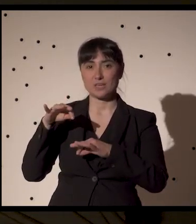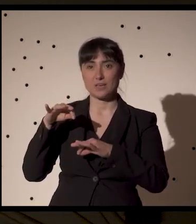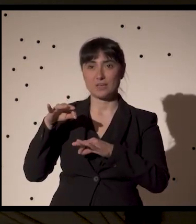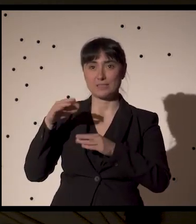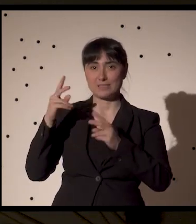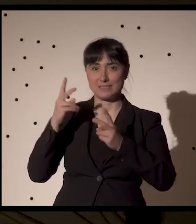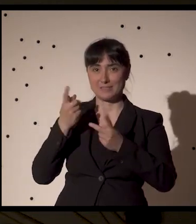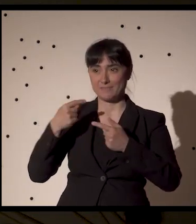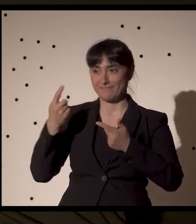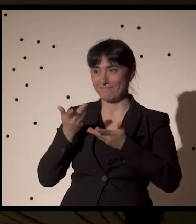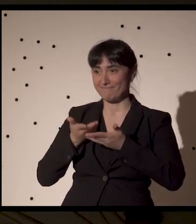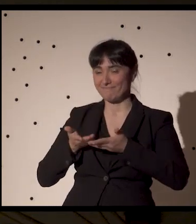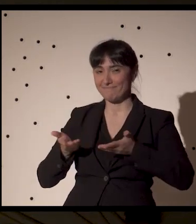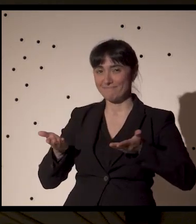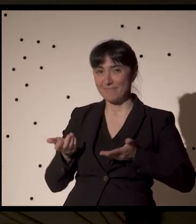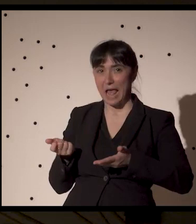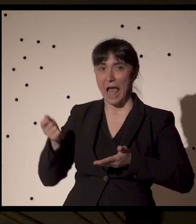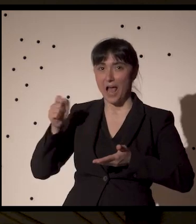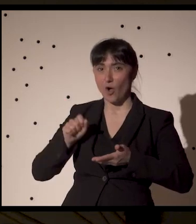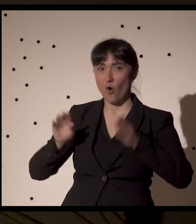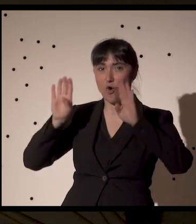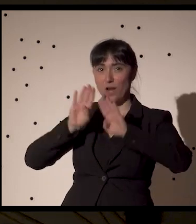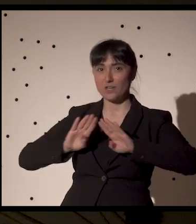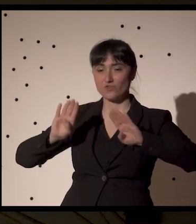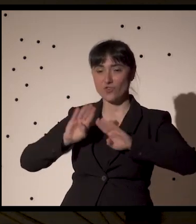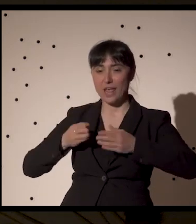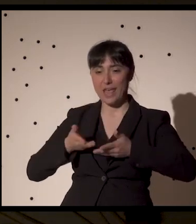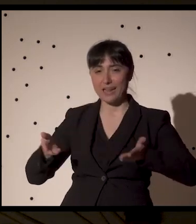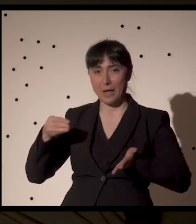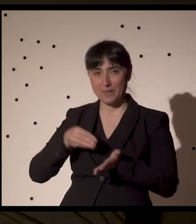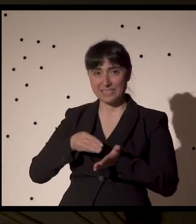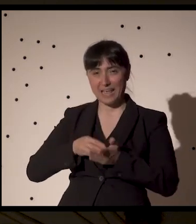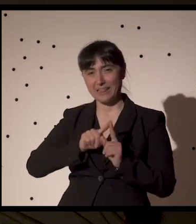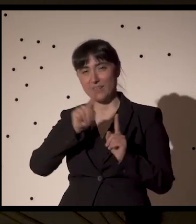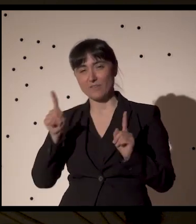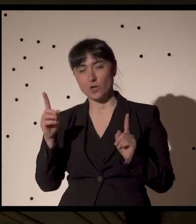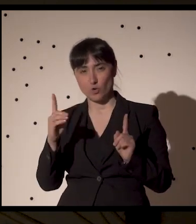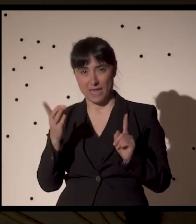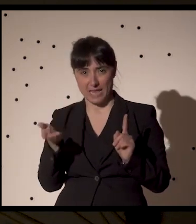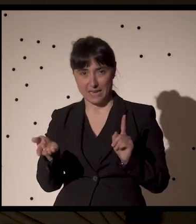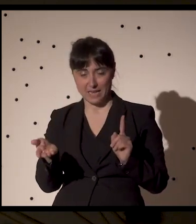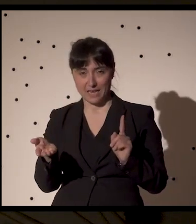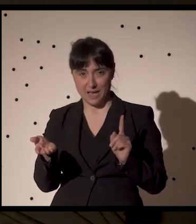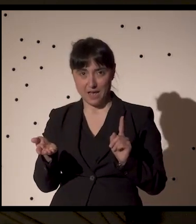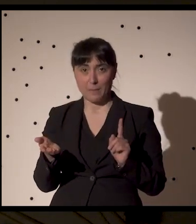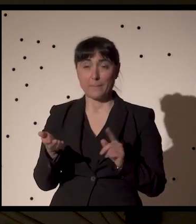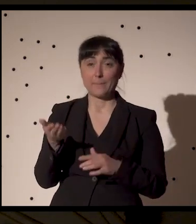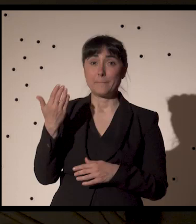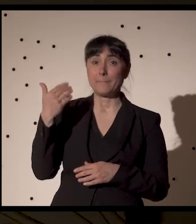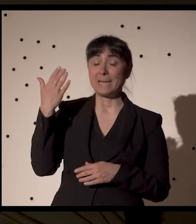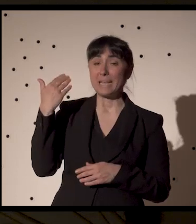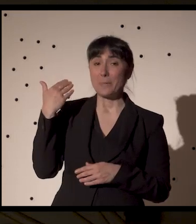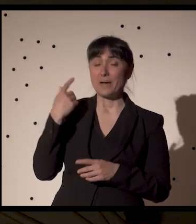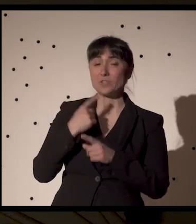in questo momento ancora in scena fino a domenica come sapete prima era la prima